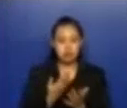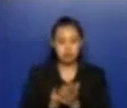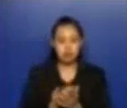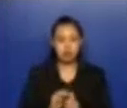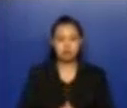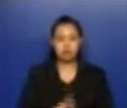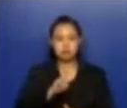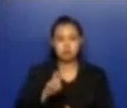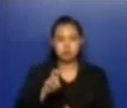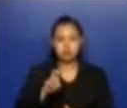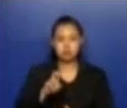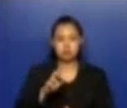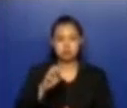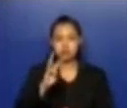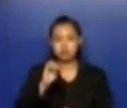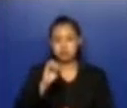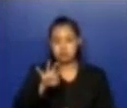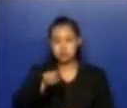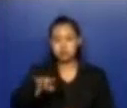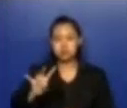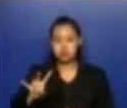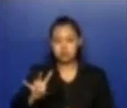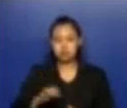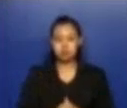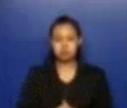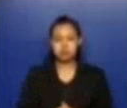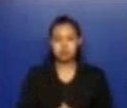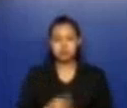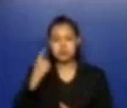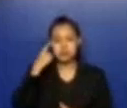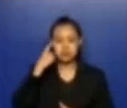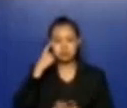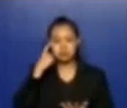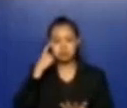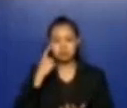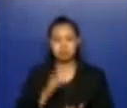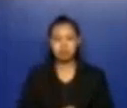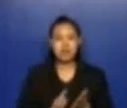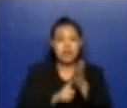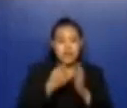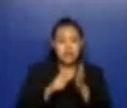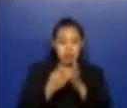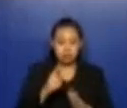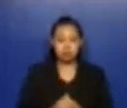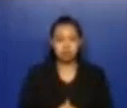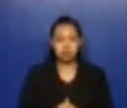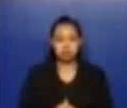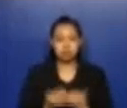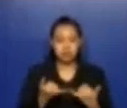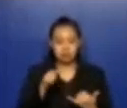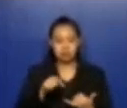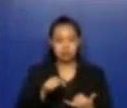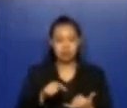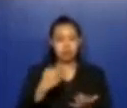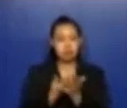2,647.4 ล้านบาทสำหรับกองทุนประชารัฐสวัสดิการนี้จะเป็นการนำร่องจากนี้ไปจะใช้เงินง